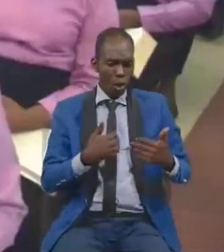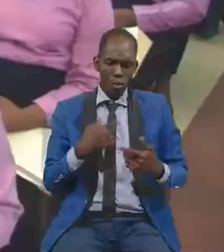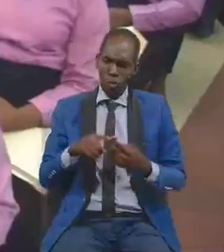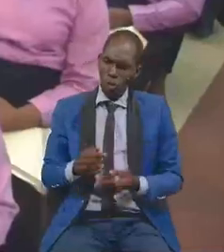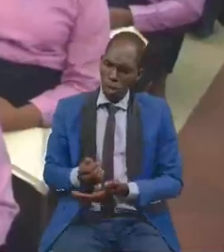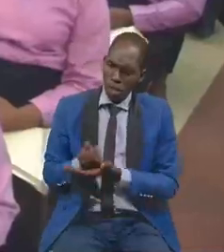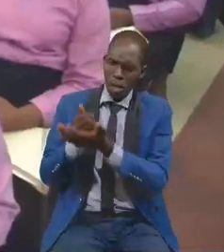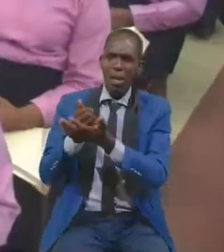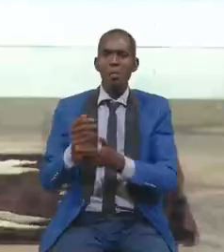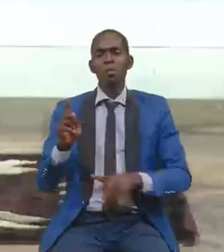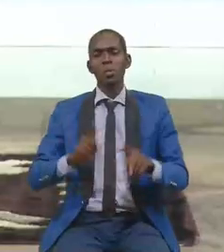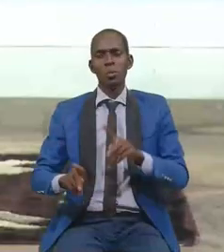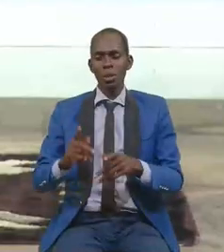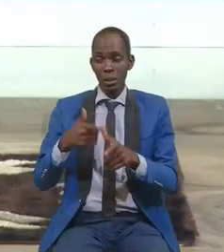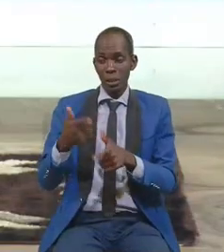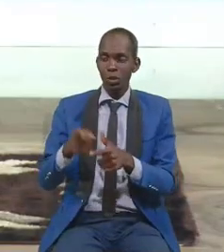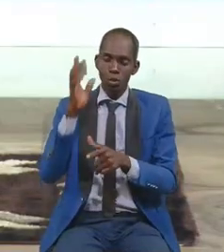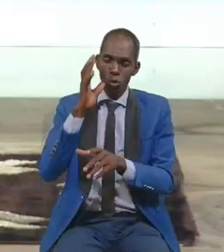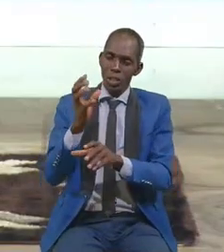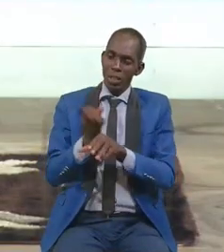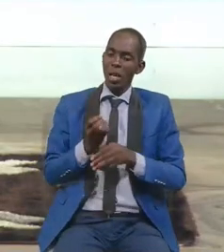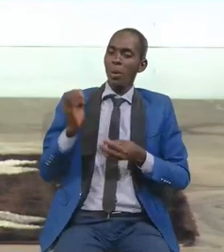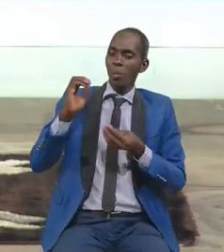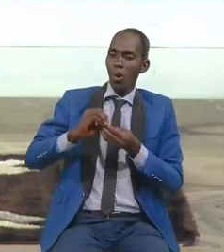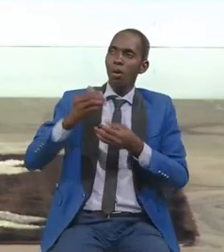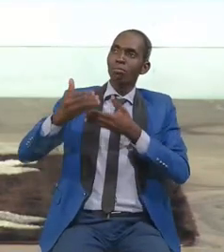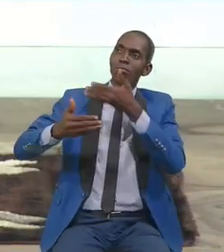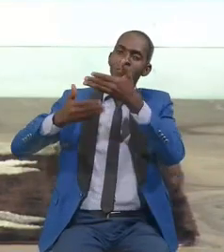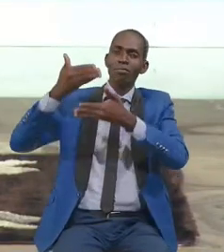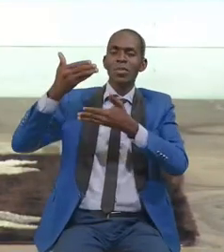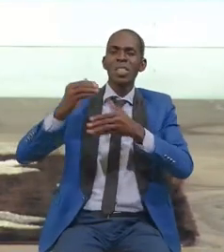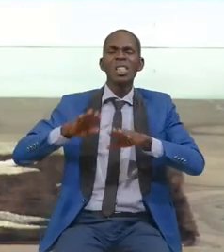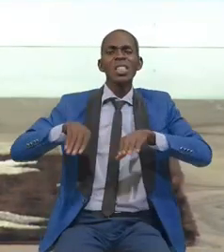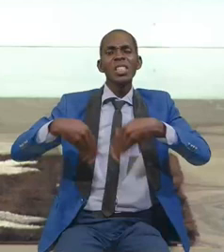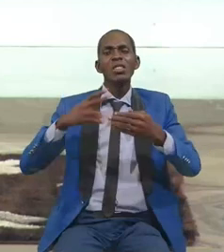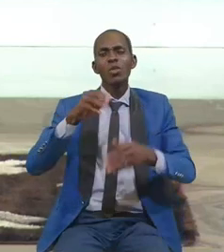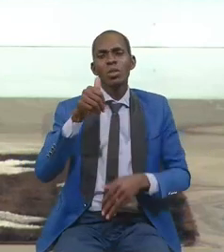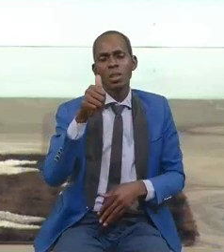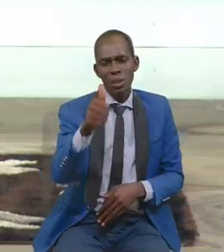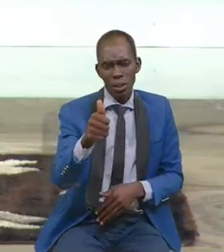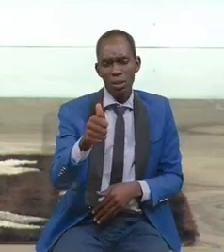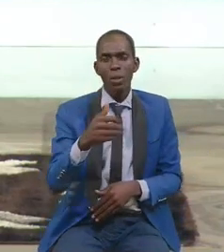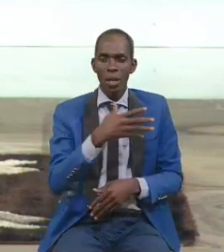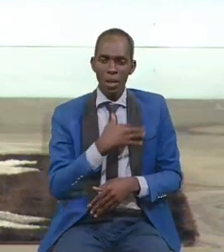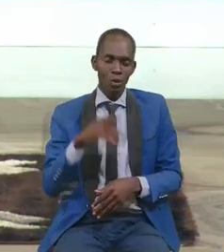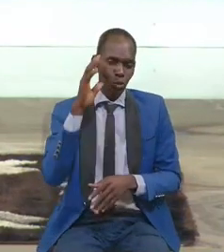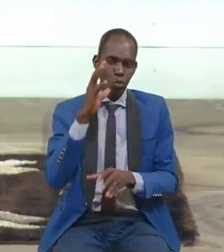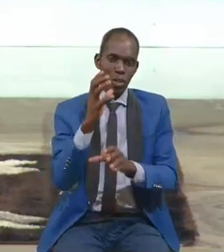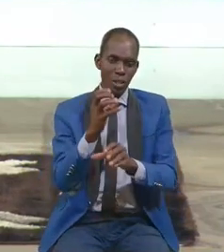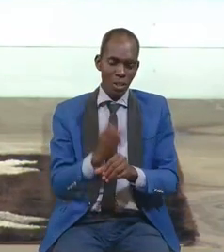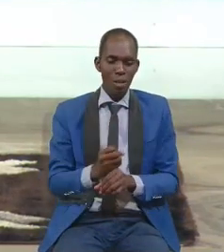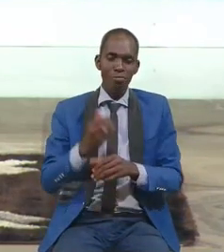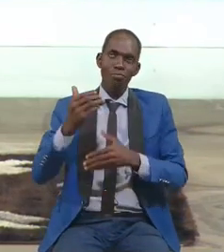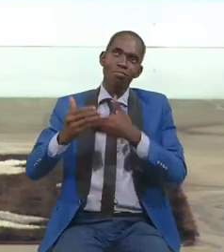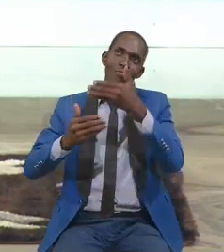la croissance, le progrès. Donne-toi et fais du progrès. Le progrès dans